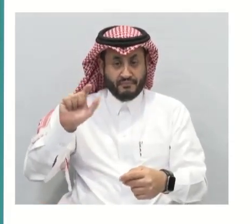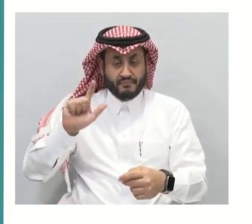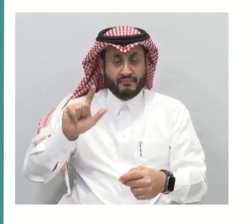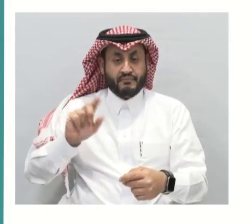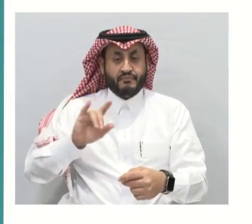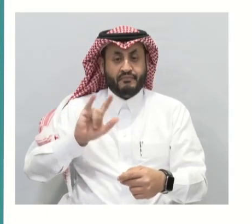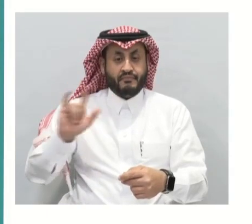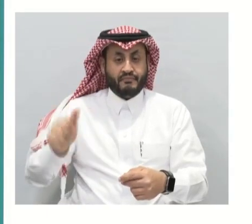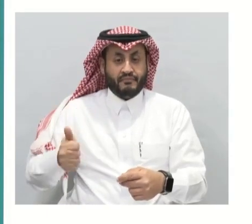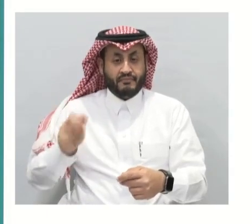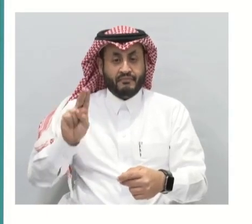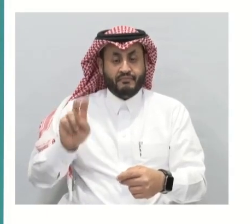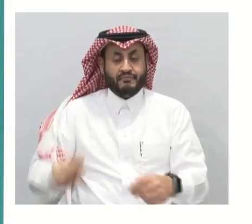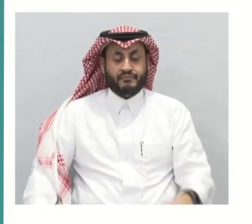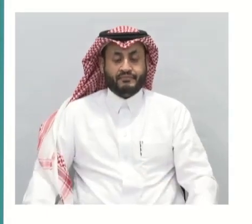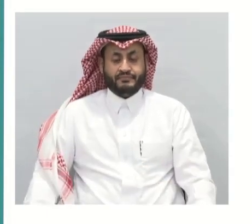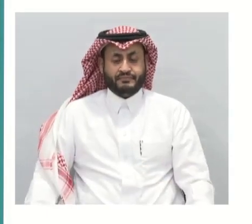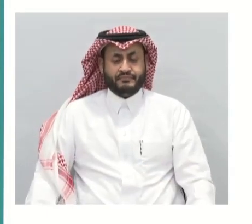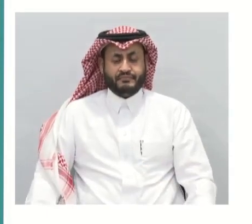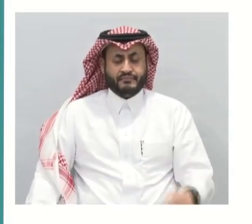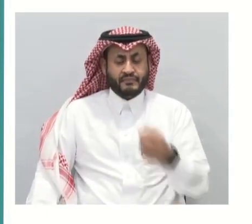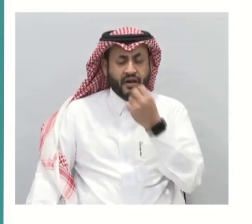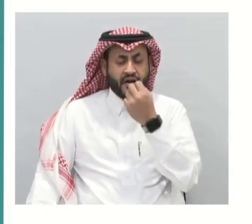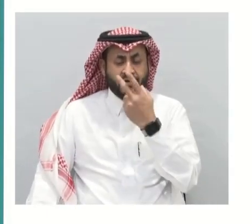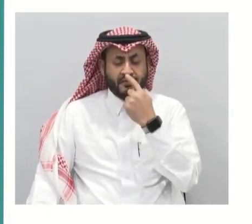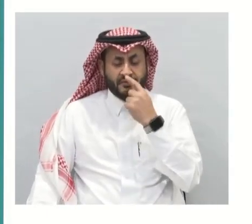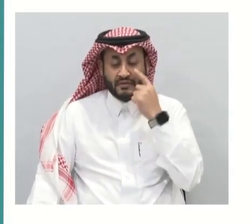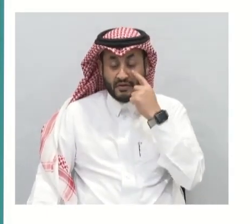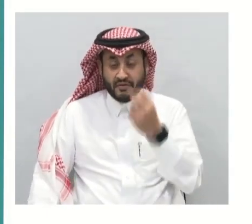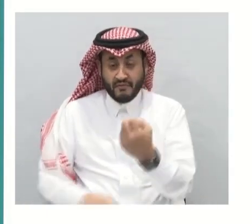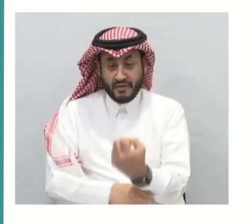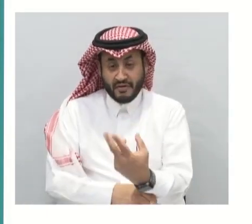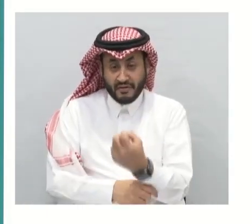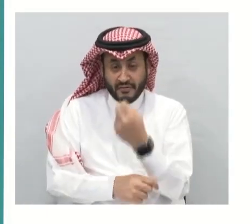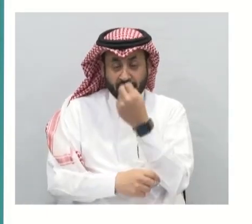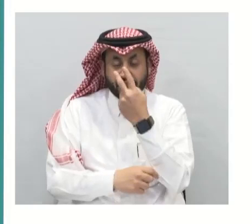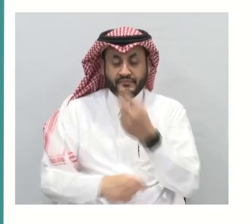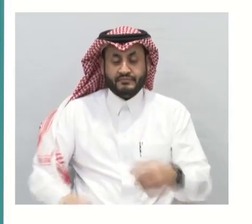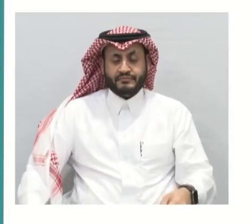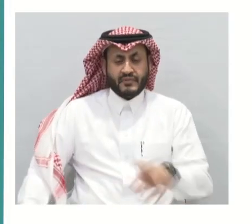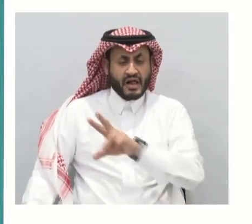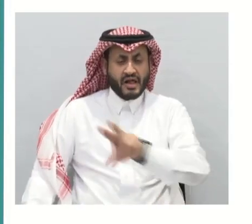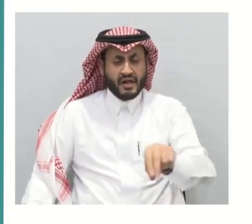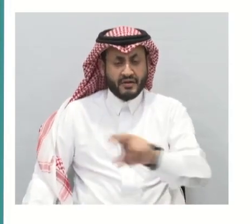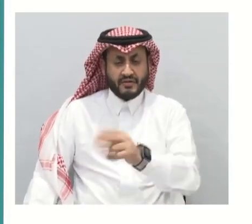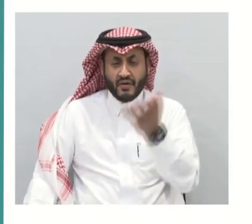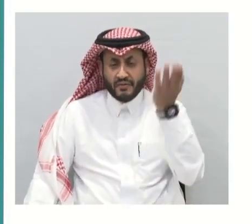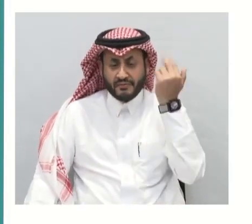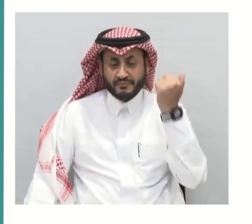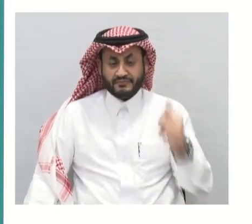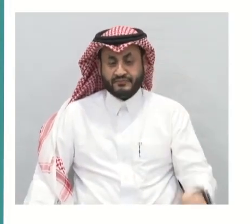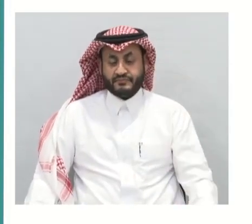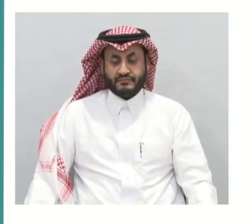اذا كنت او كنت قد سممت الرائحه من قبل او شممت رائحه نفسها في وقت